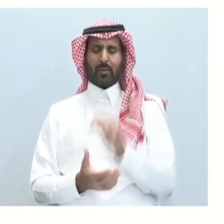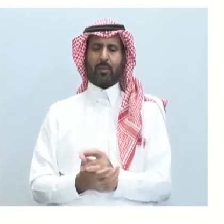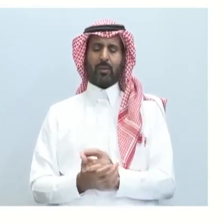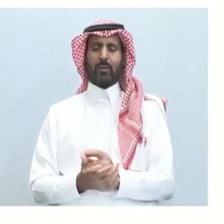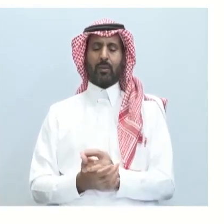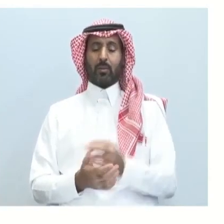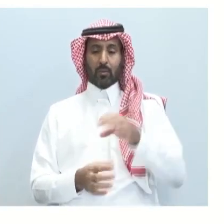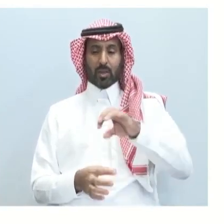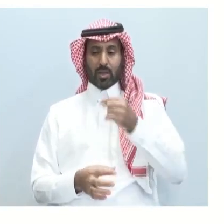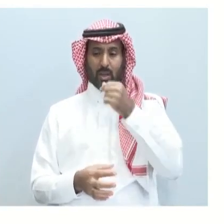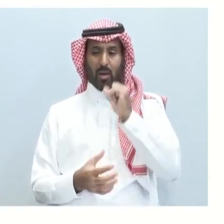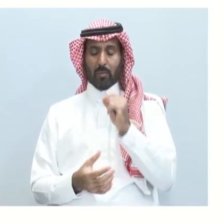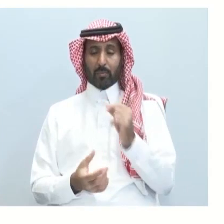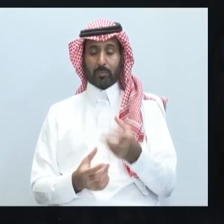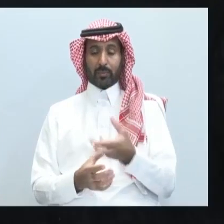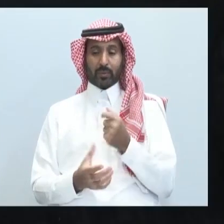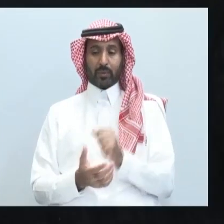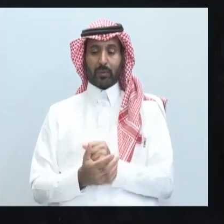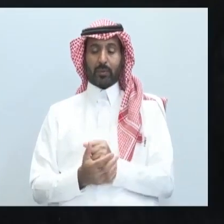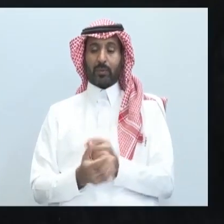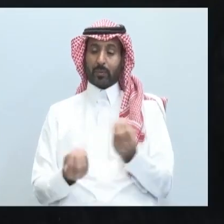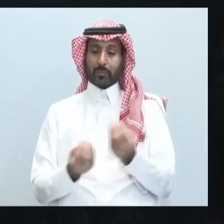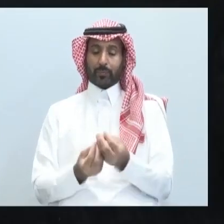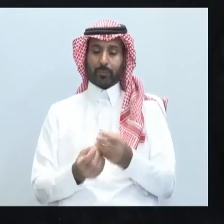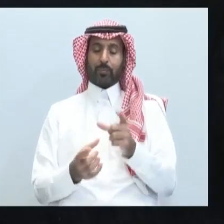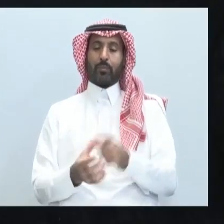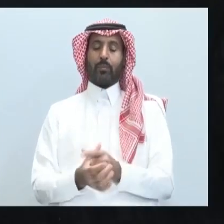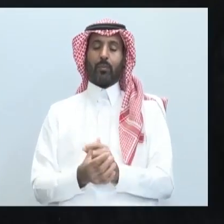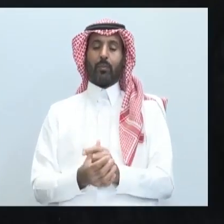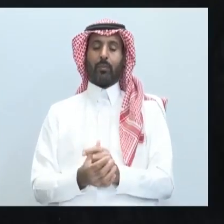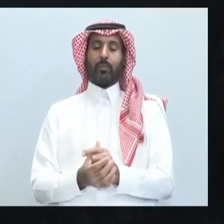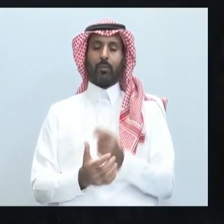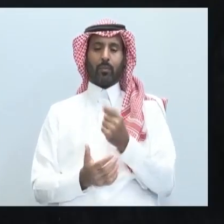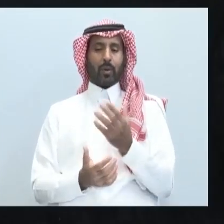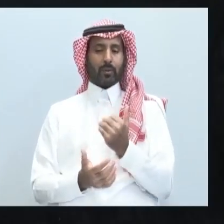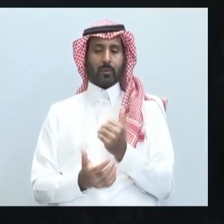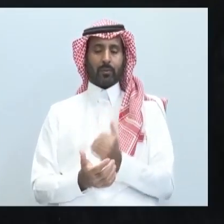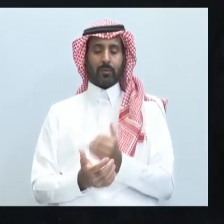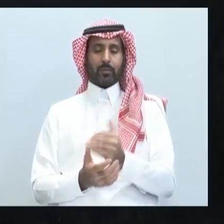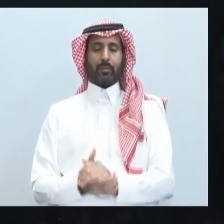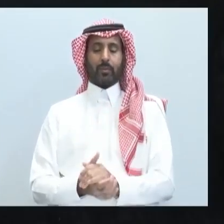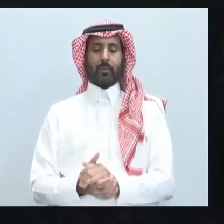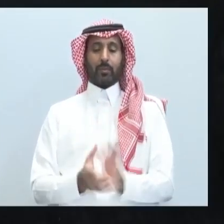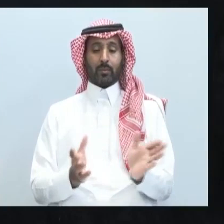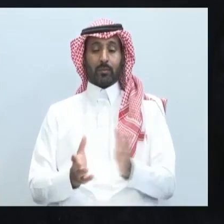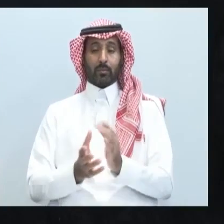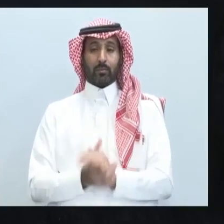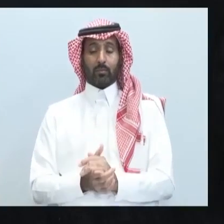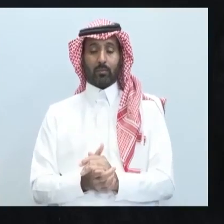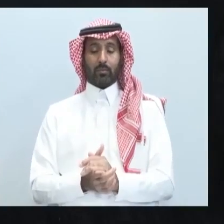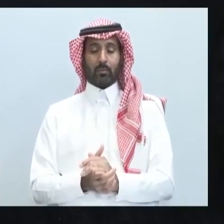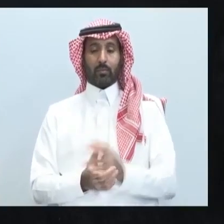اي ماده حمضيه سوف تنتج ايش قاعده مرافقه سوف تنتج قاعده مرافقه اذا القاعده المرافقه